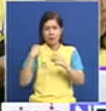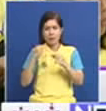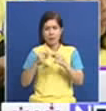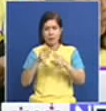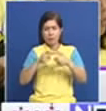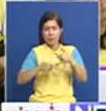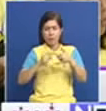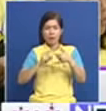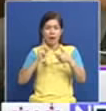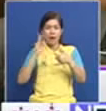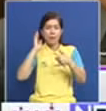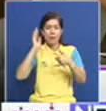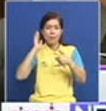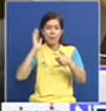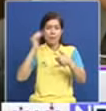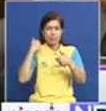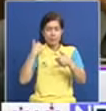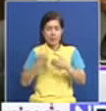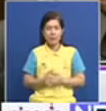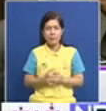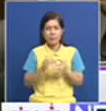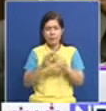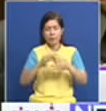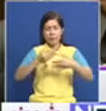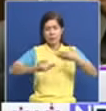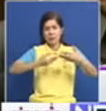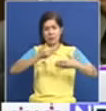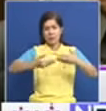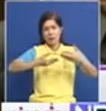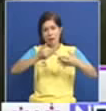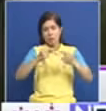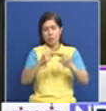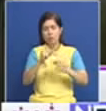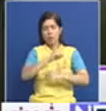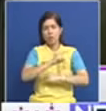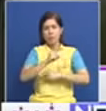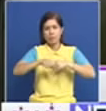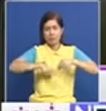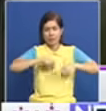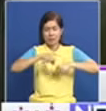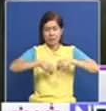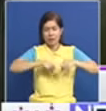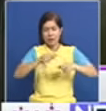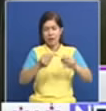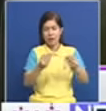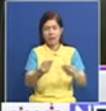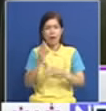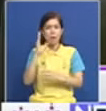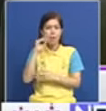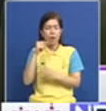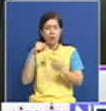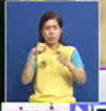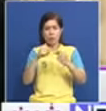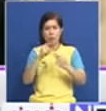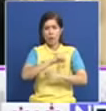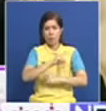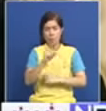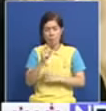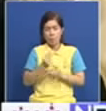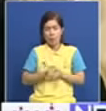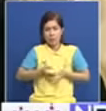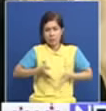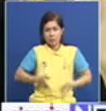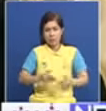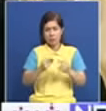จกรรมจักรยานปั่นเพื่อพ่อ Bike for Dad เฉลิมพระเกียรติพระบาทสมเด็จพระเจ้าอยู่หัวเนื่องในโอกาสมหามงคลเฉลิมพระชนมพรรษา88พรร